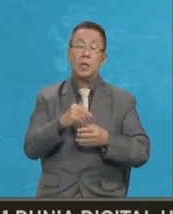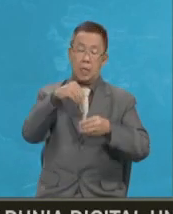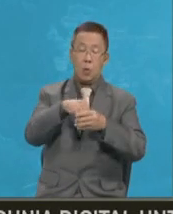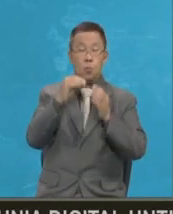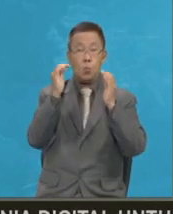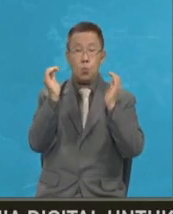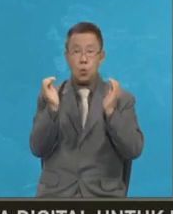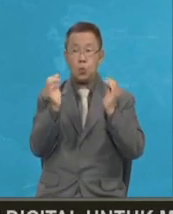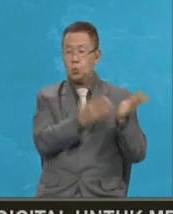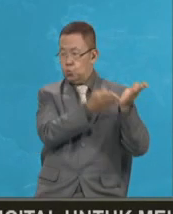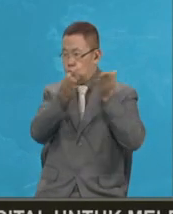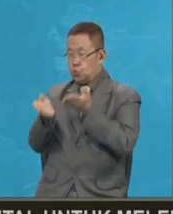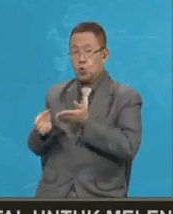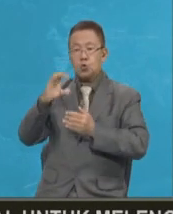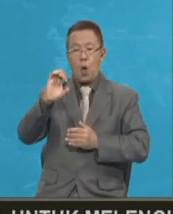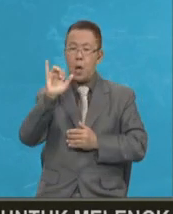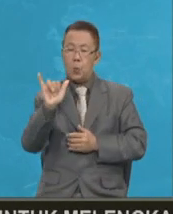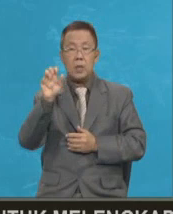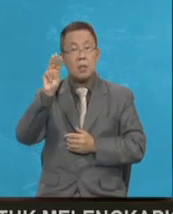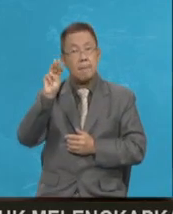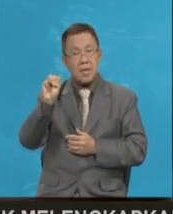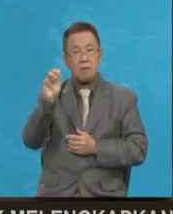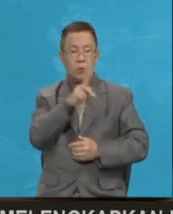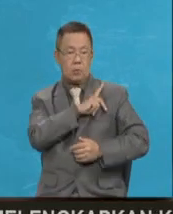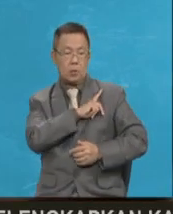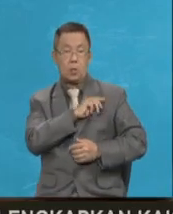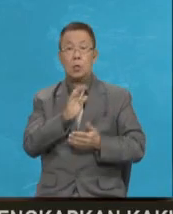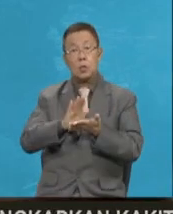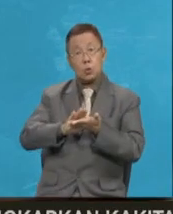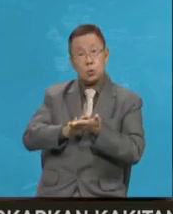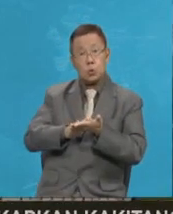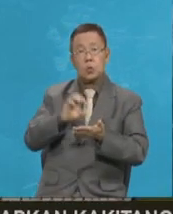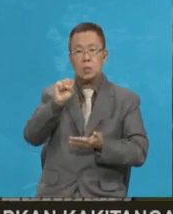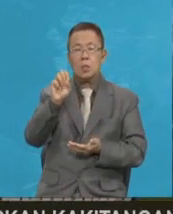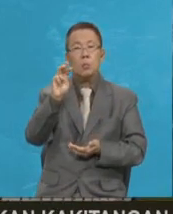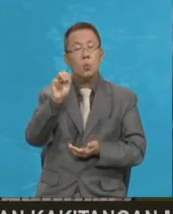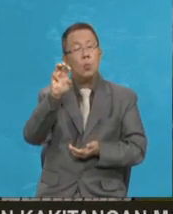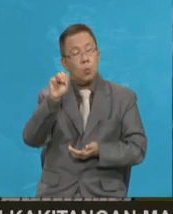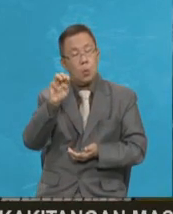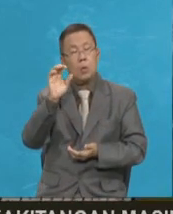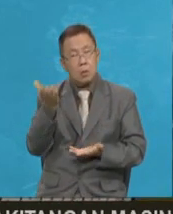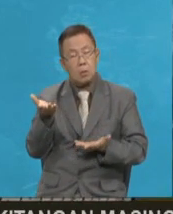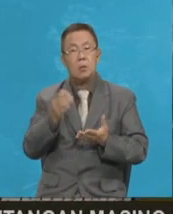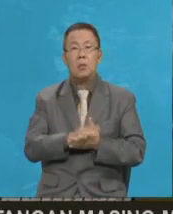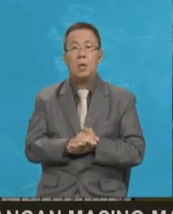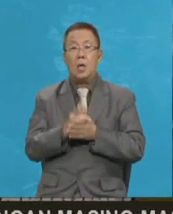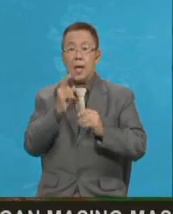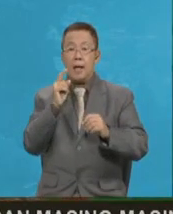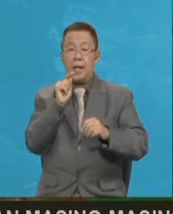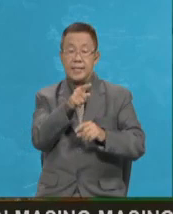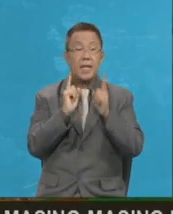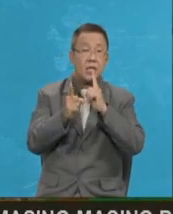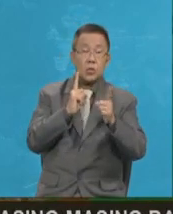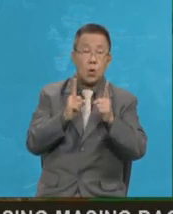Darussalam kepada Chong Wei pengetua sekolah antarbangsa srimulya sarjana dalam ucapan aluan